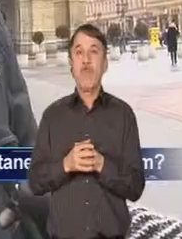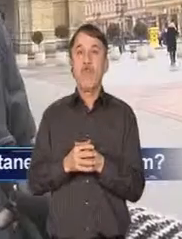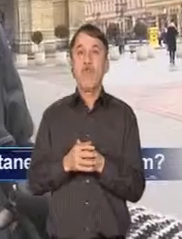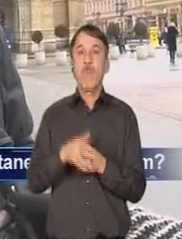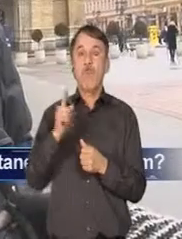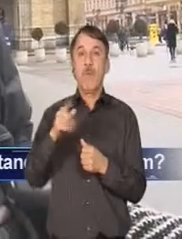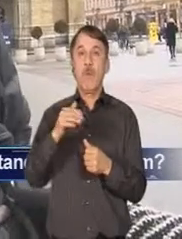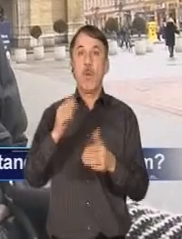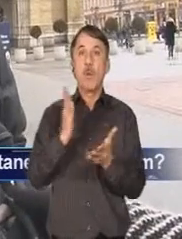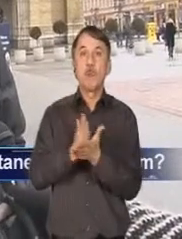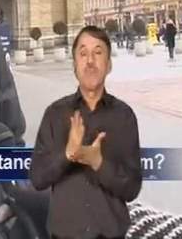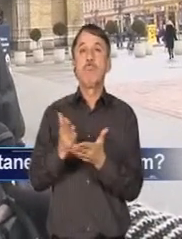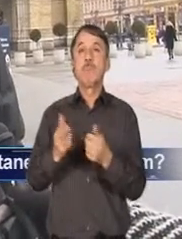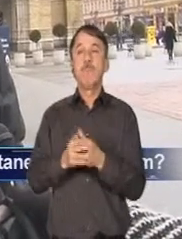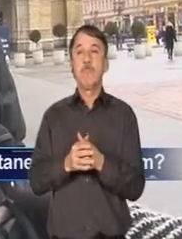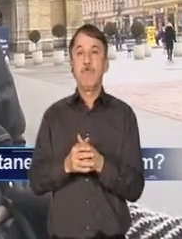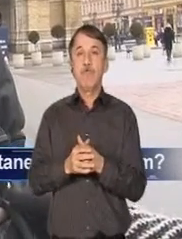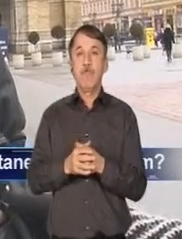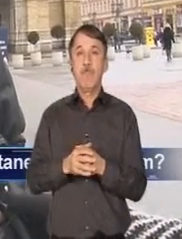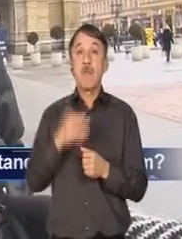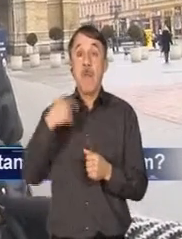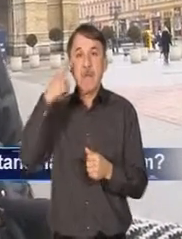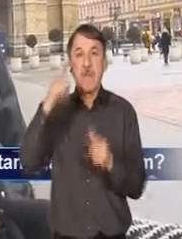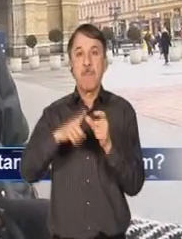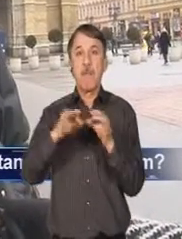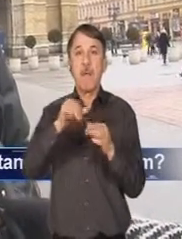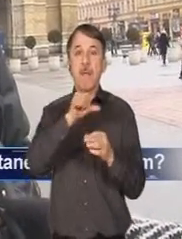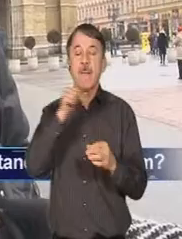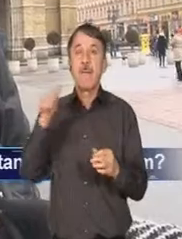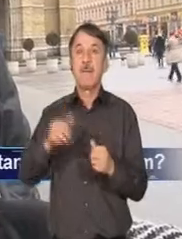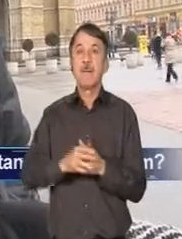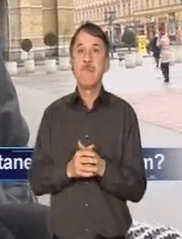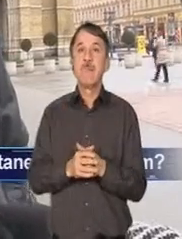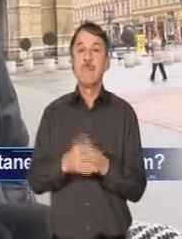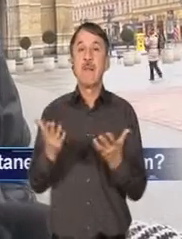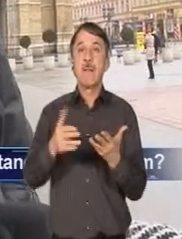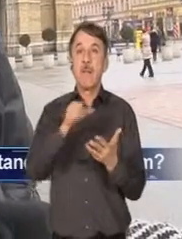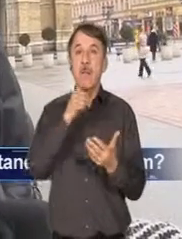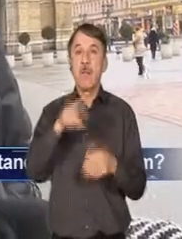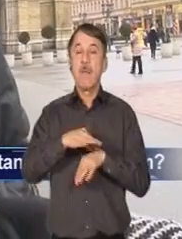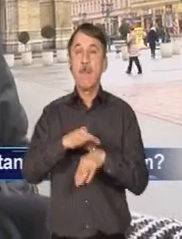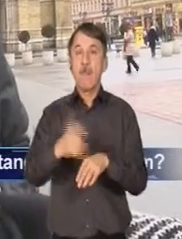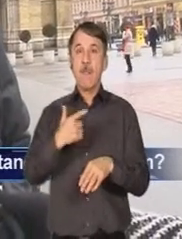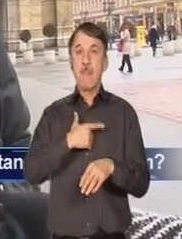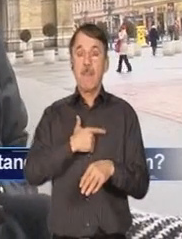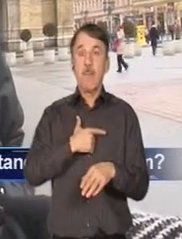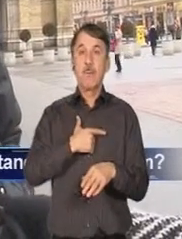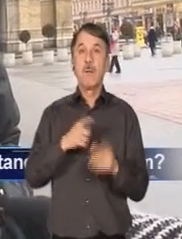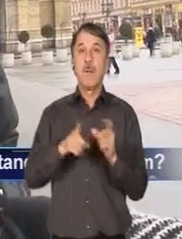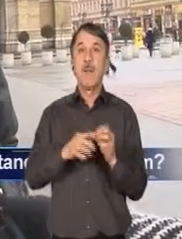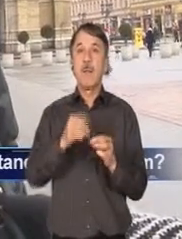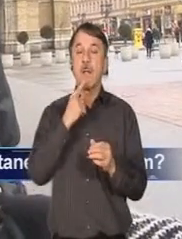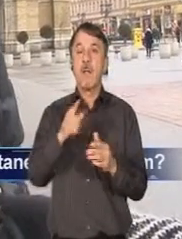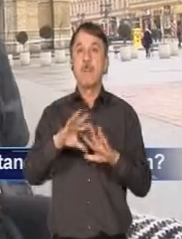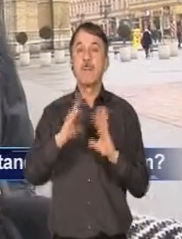mislim. Ima dosta i zapuštenih, a mislim da ima i igrališta gde ne može decu ni da